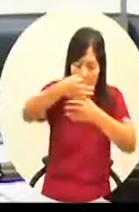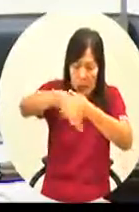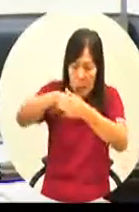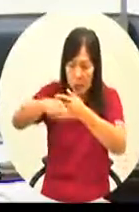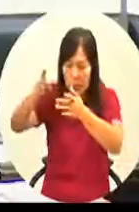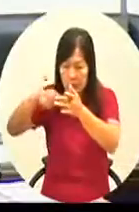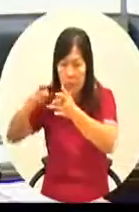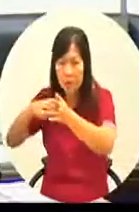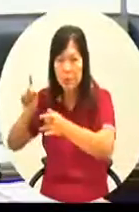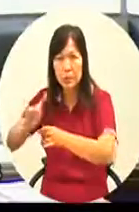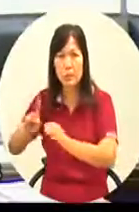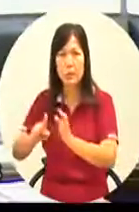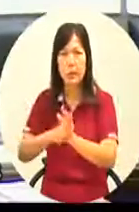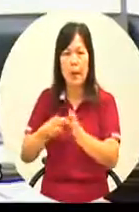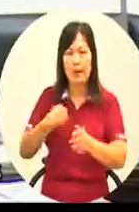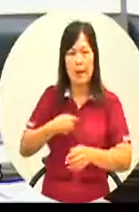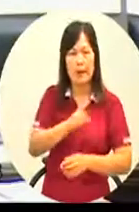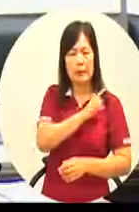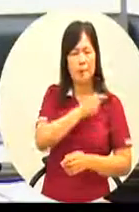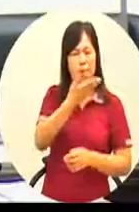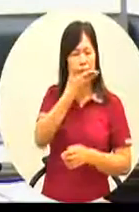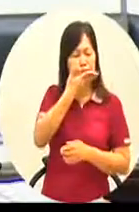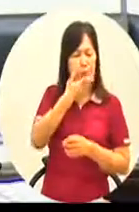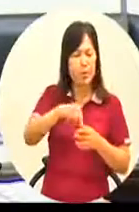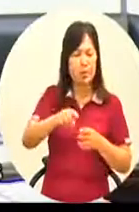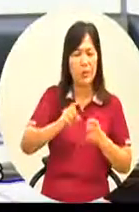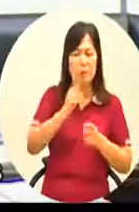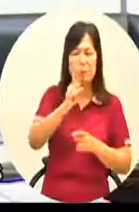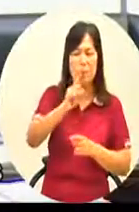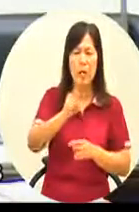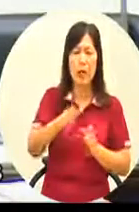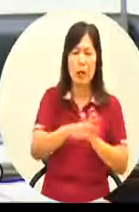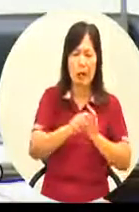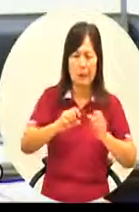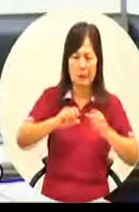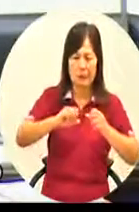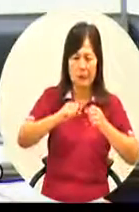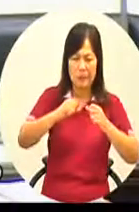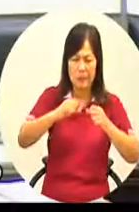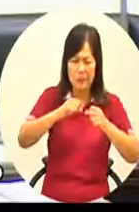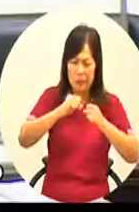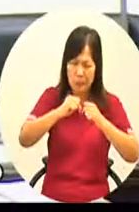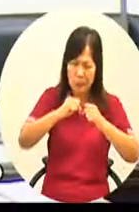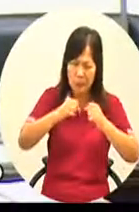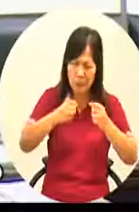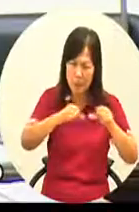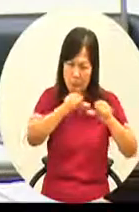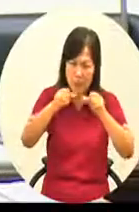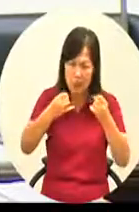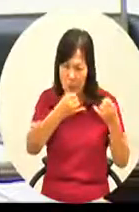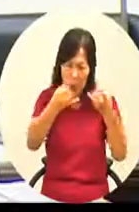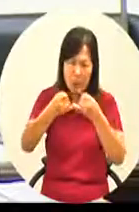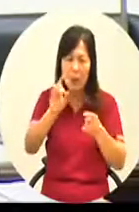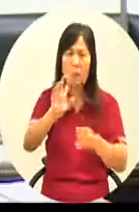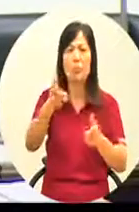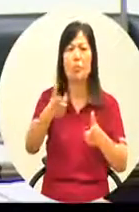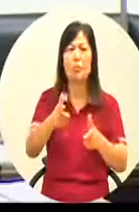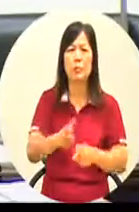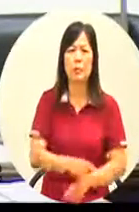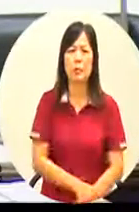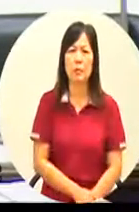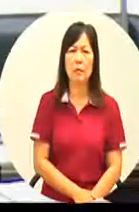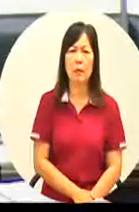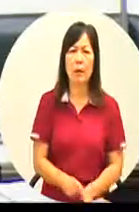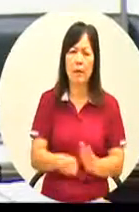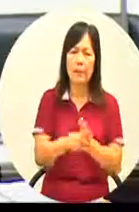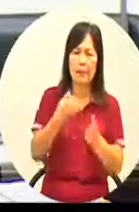利益私人恩怨在那边检举或是恶斗的、哦、主委你懂我的意思吗？ 我知道， 不是被